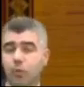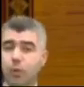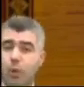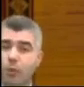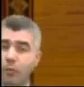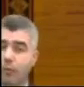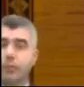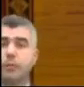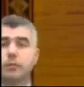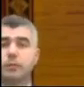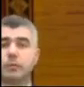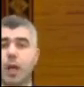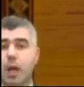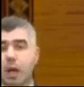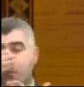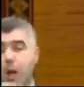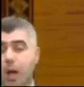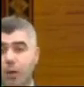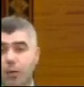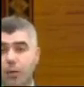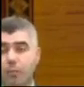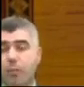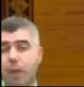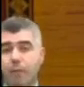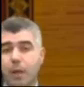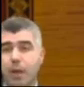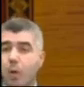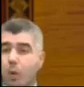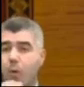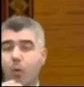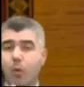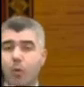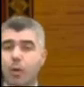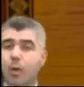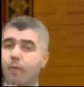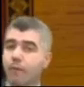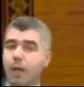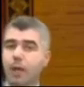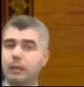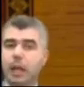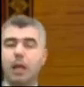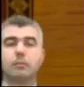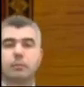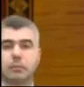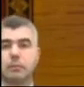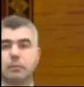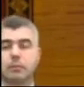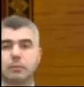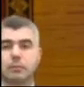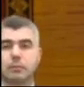طرف. المغرب يحمل صوتا قويا وفريدا.